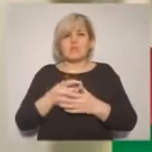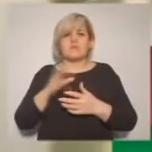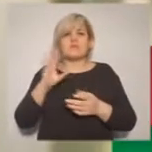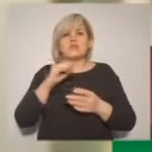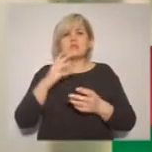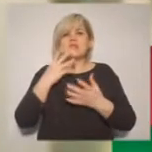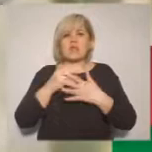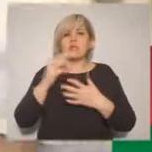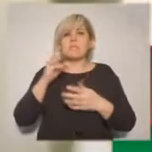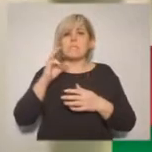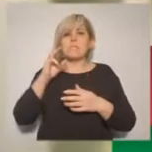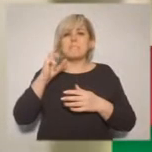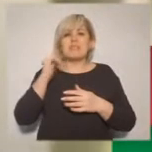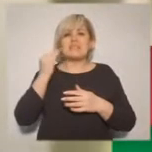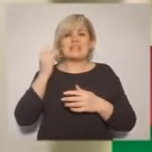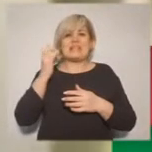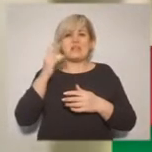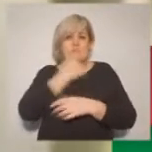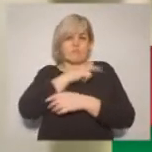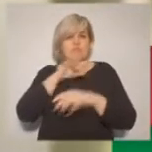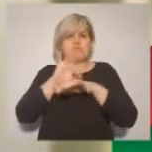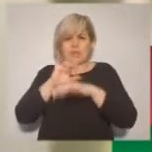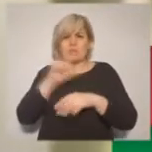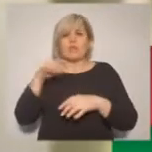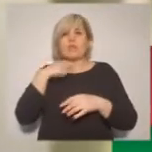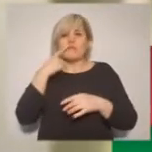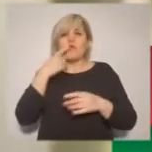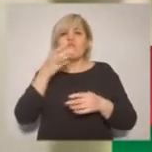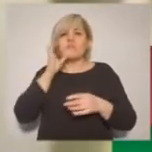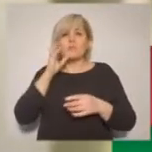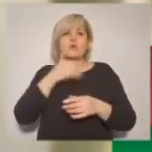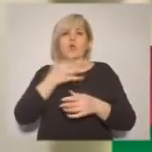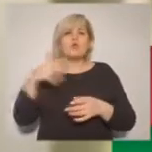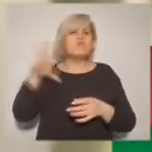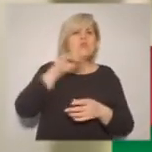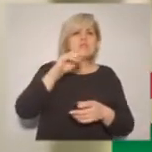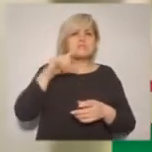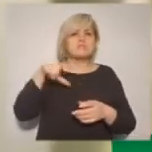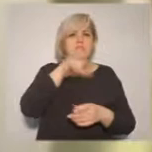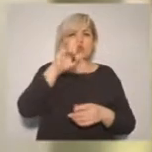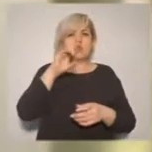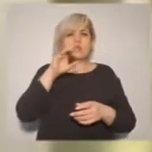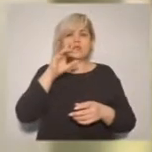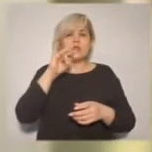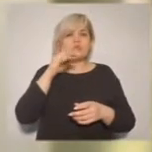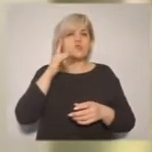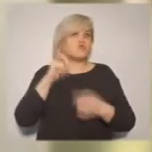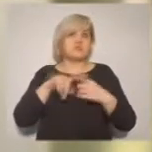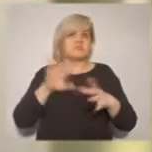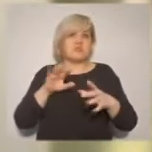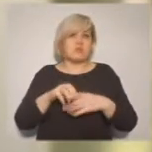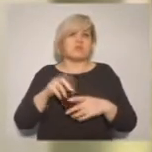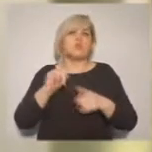говорю, выпейте хоть весь ртыш, не заразитесь. Должен быть цикл развития у паразита. Личиночная стадия,